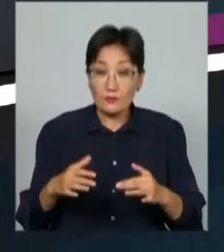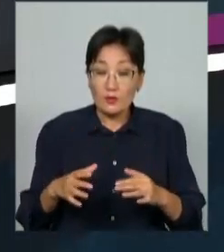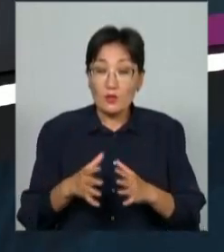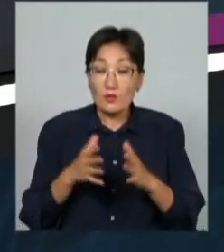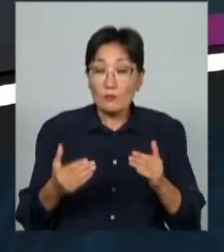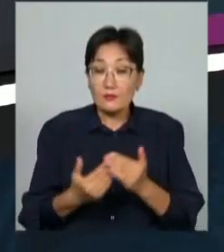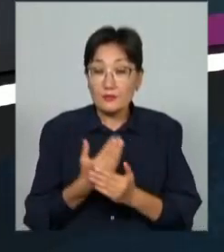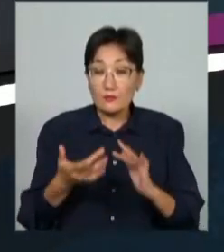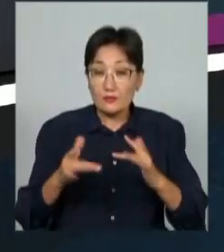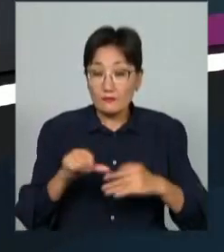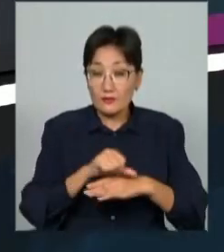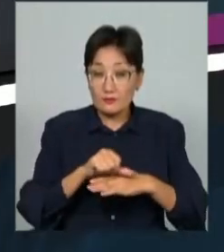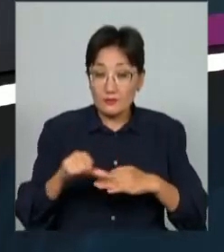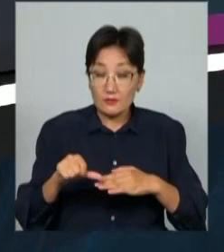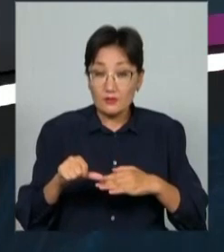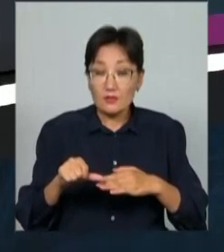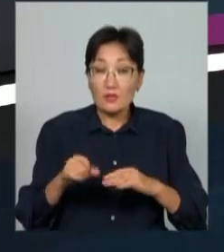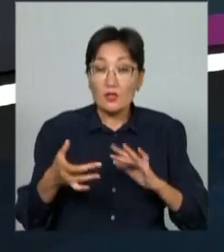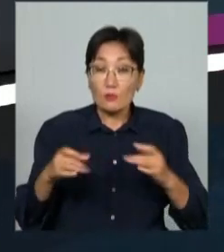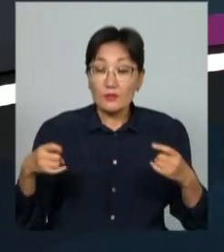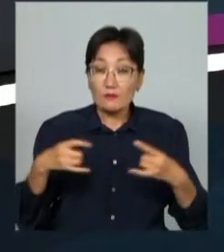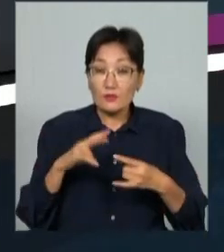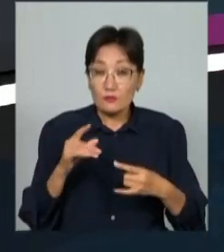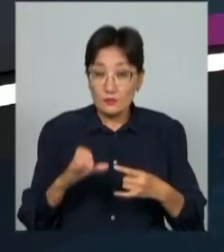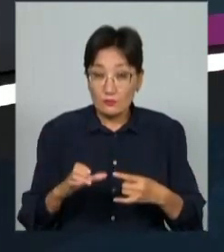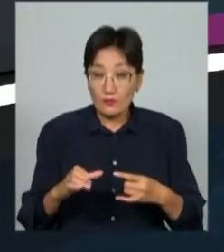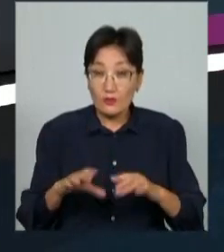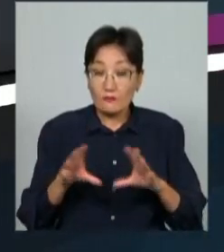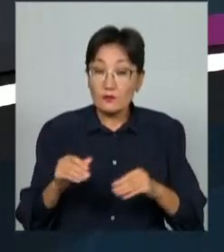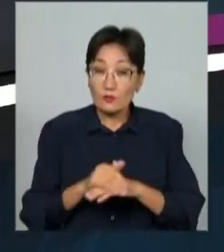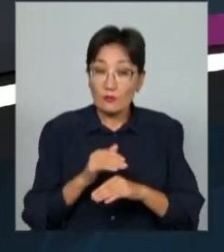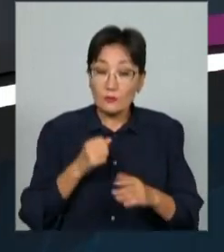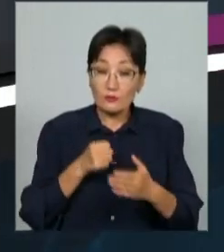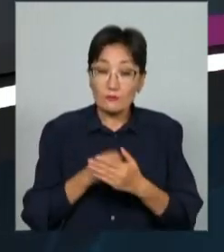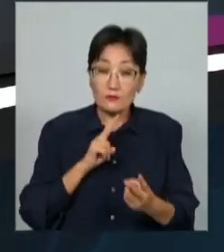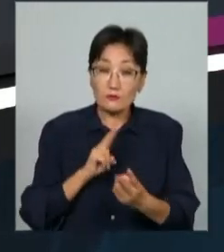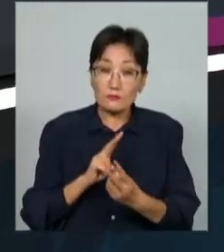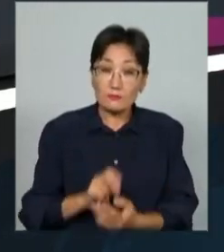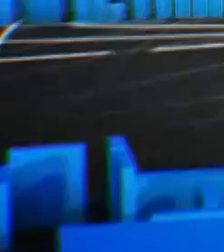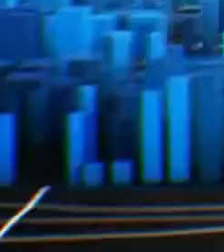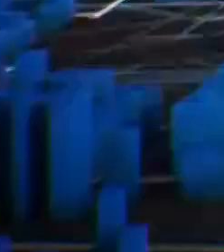больше новостей на сайте almaty.tv и YouTube-канале Алматы TV News. Всего доброго. До встречи.